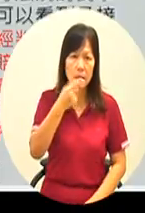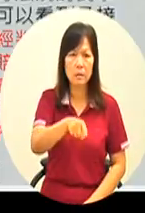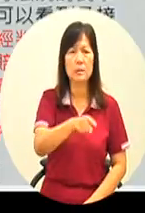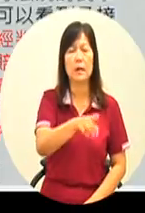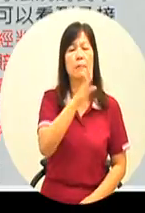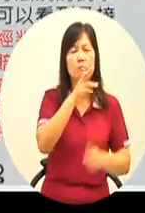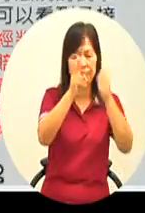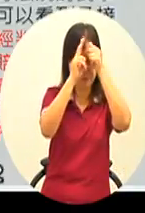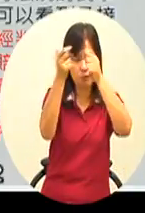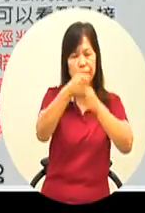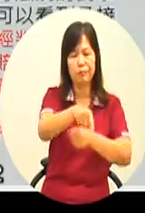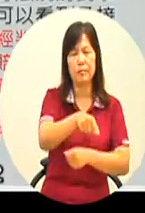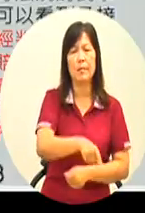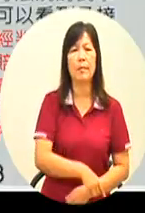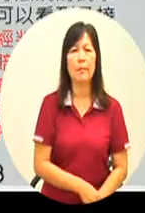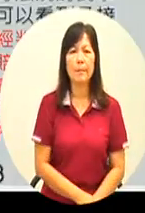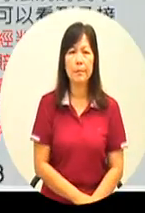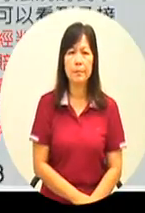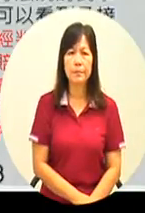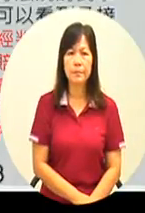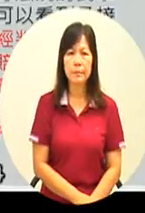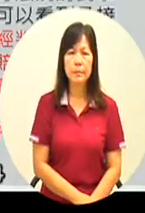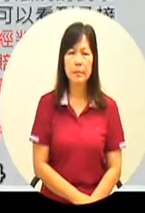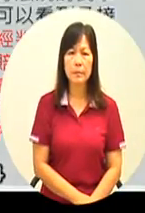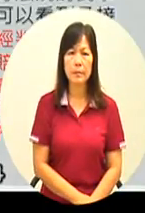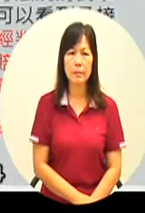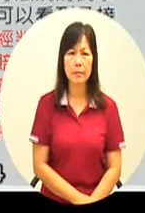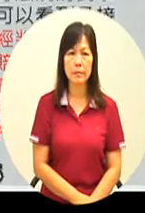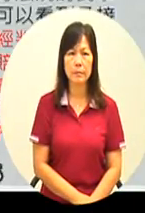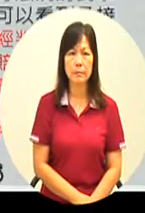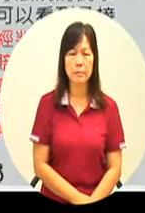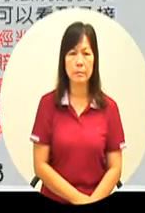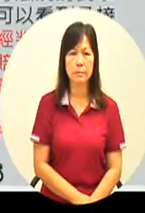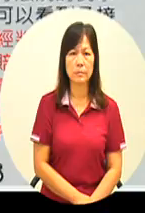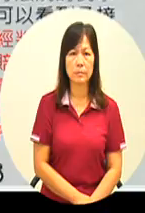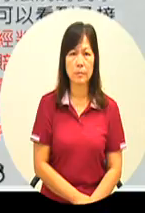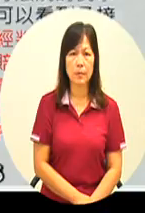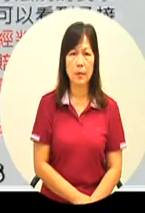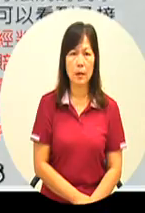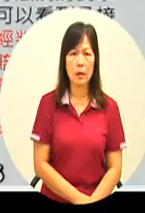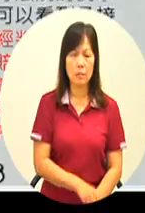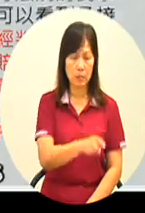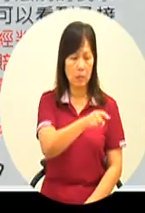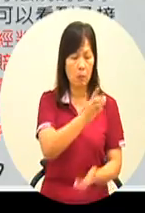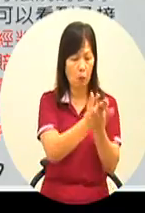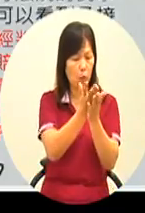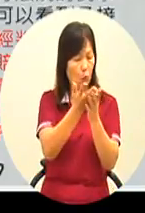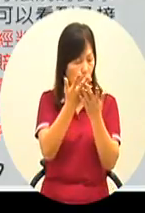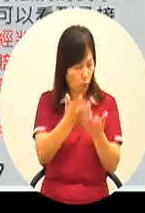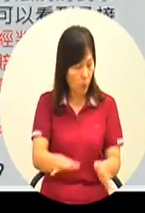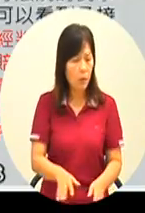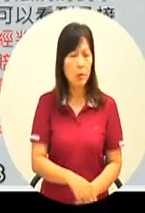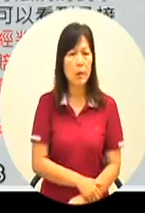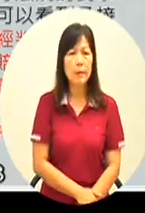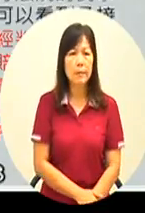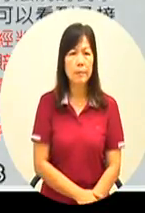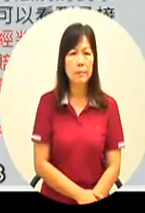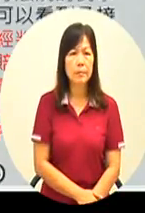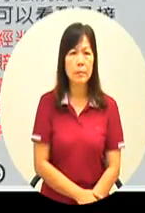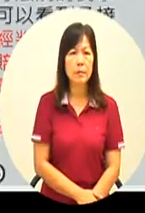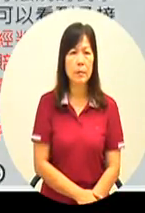就是许明春呢、啊。好、哦，那我们可以看到哈、哦，他也很多啊，从